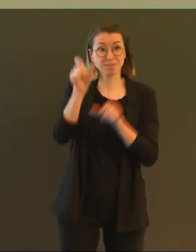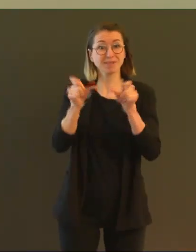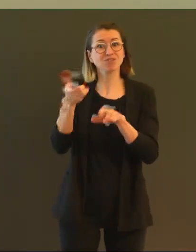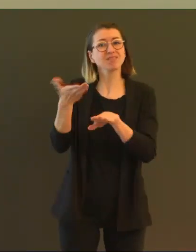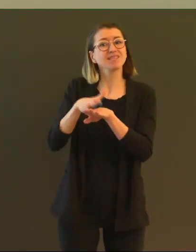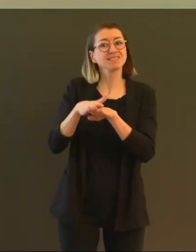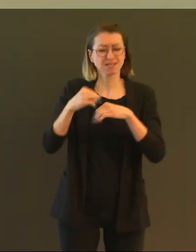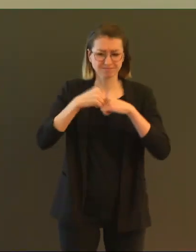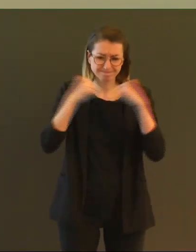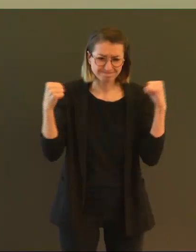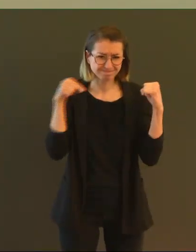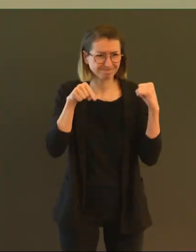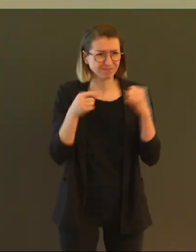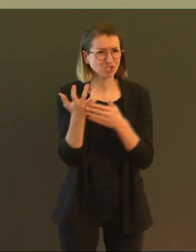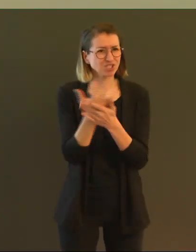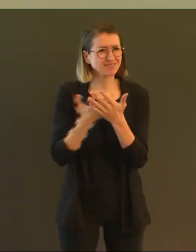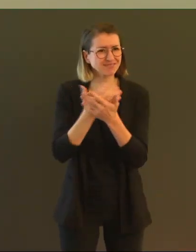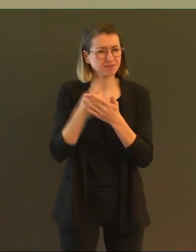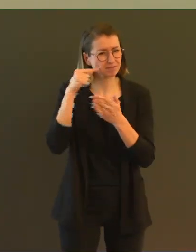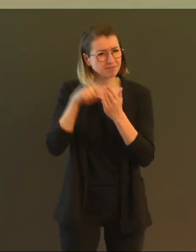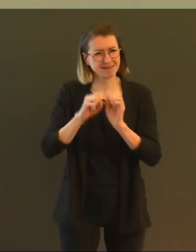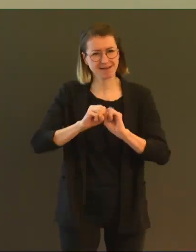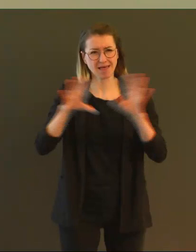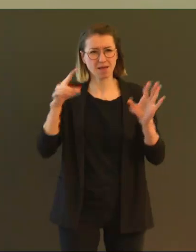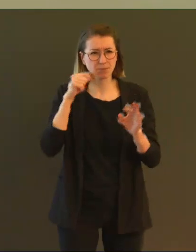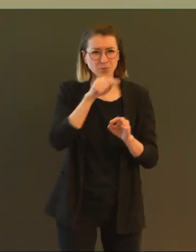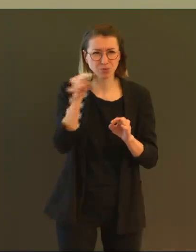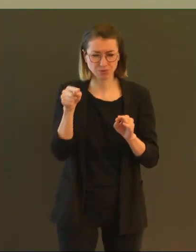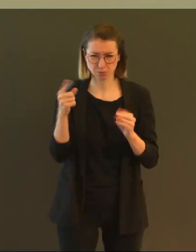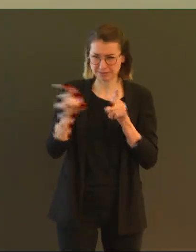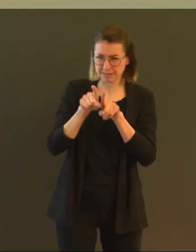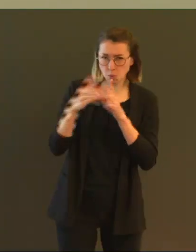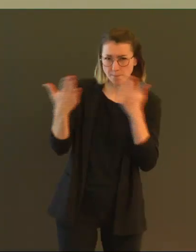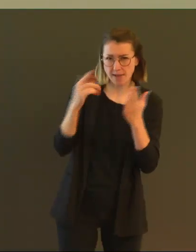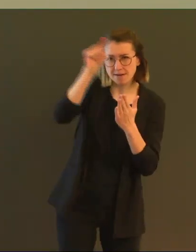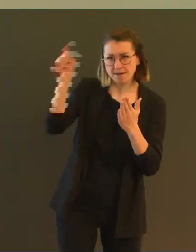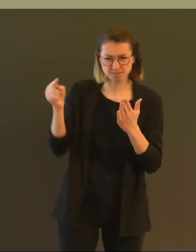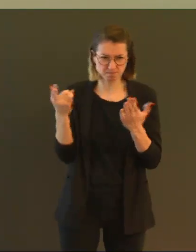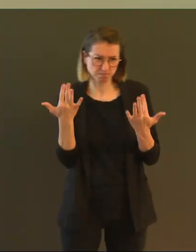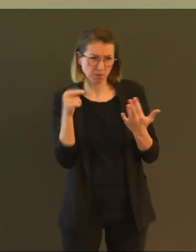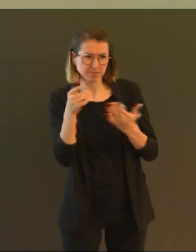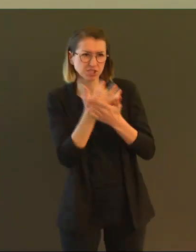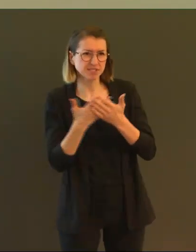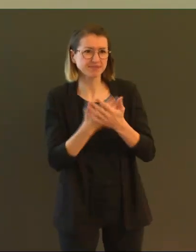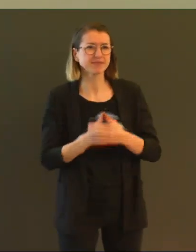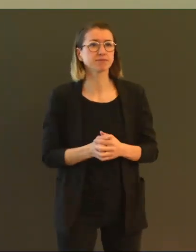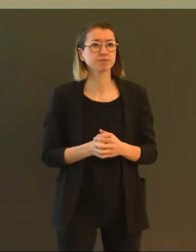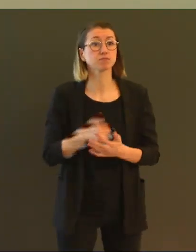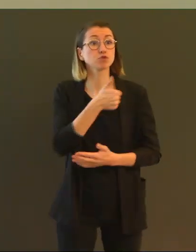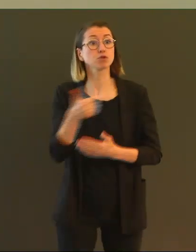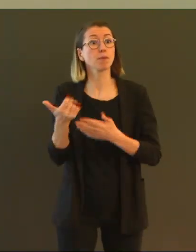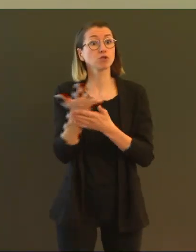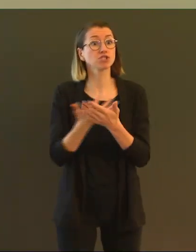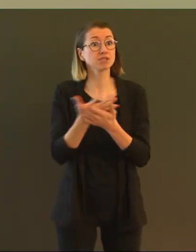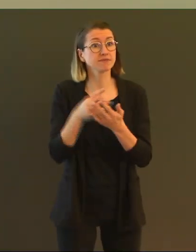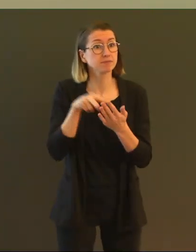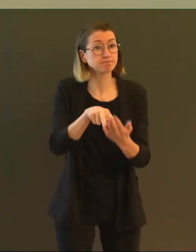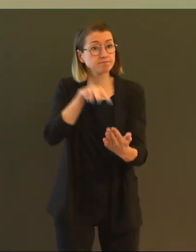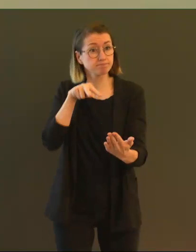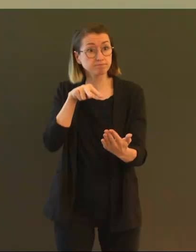pays européens. Si on ne regarde que les chiffres et sans explication, la Belgique présente effectivement un taux de